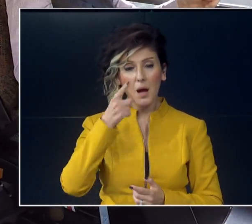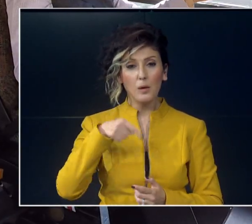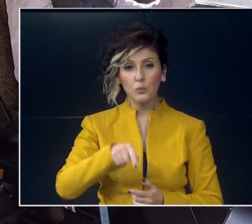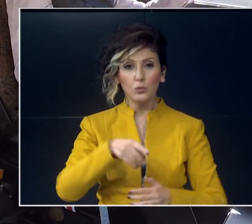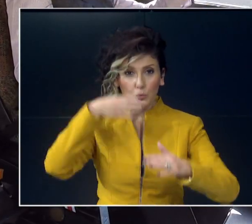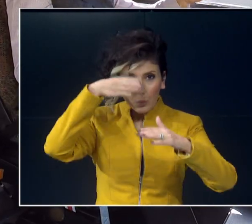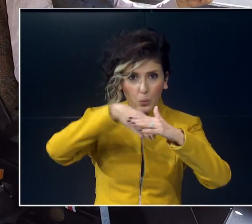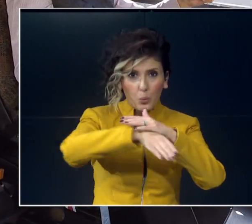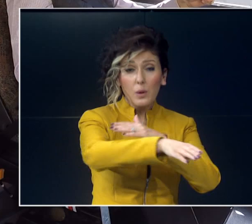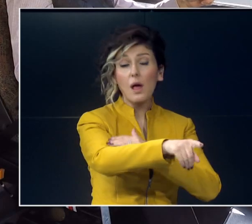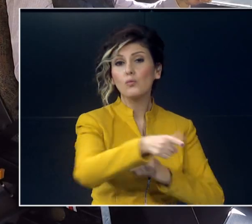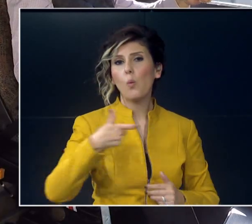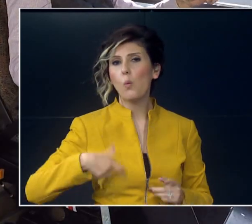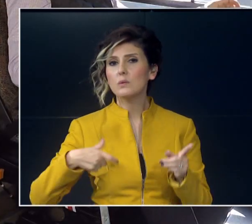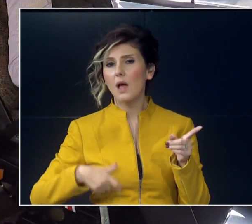Çok özeldir.